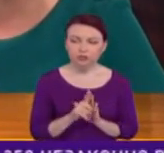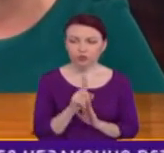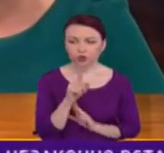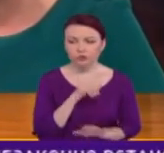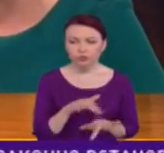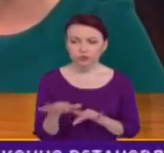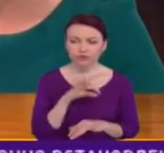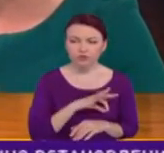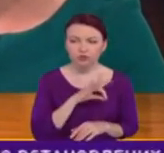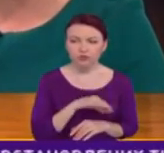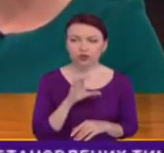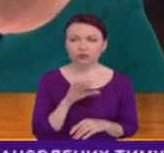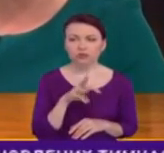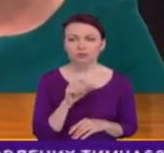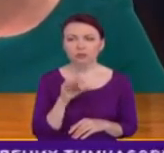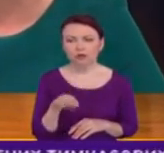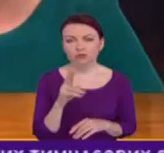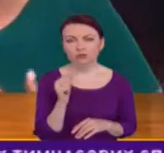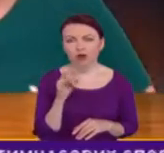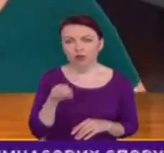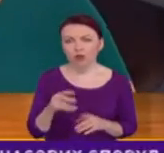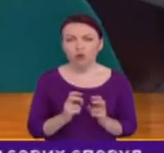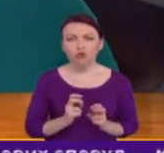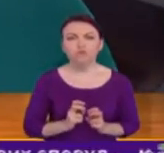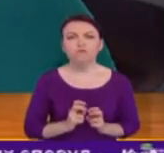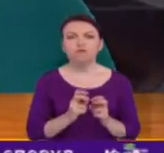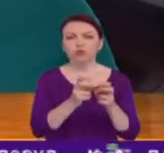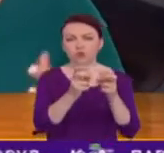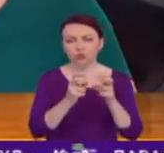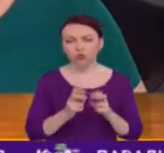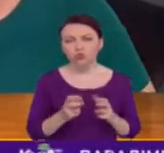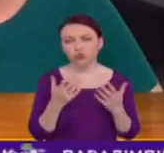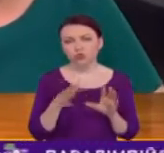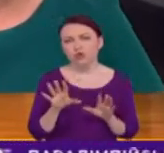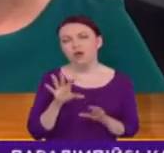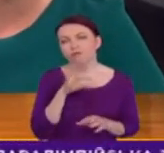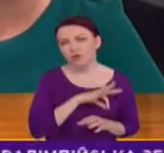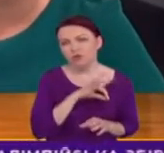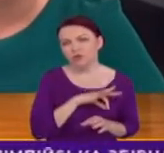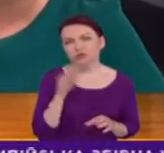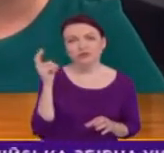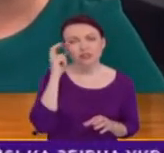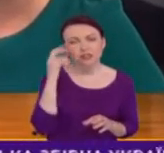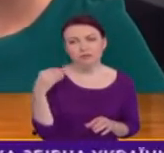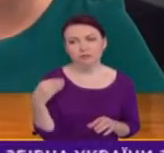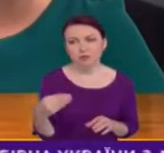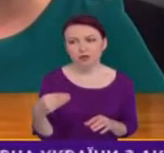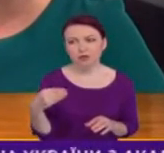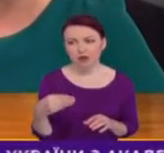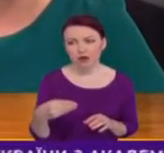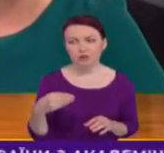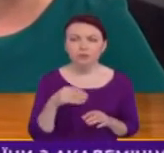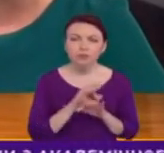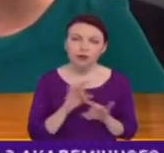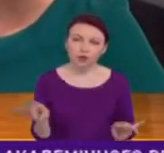використання «Київ-смарт-карт». Навіть у фунікулері вже кілька місяців тому встановлена процедура саме використання «Київ-смарт-карт». Розкажіть, на